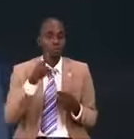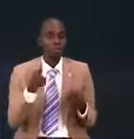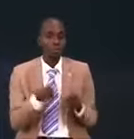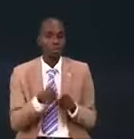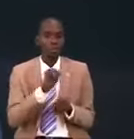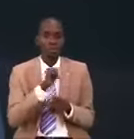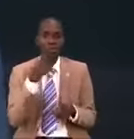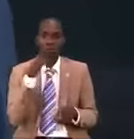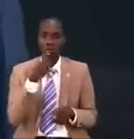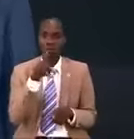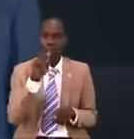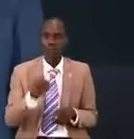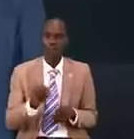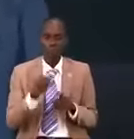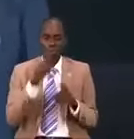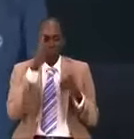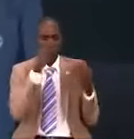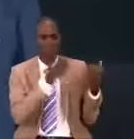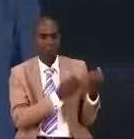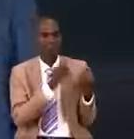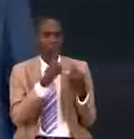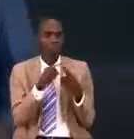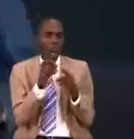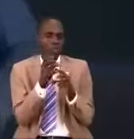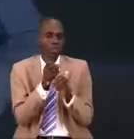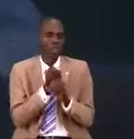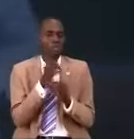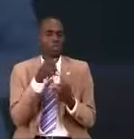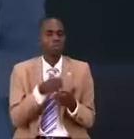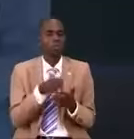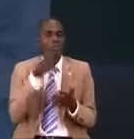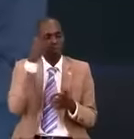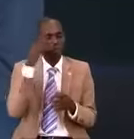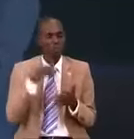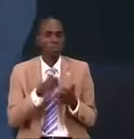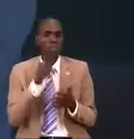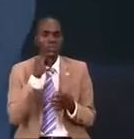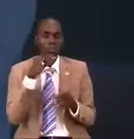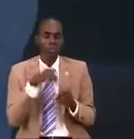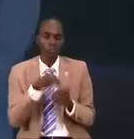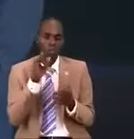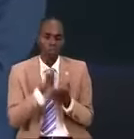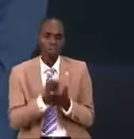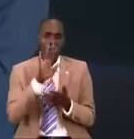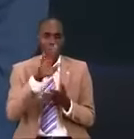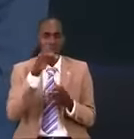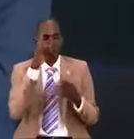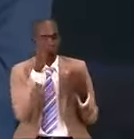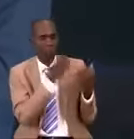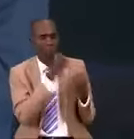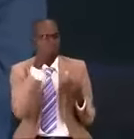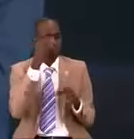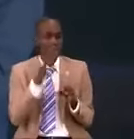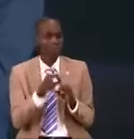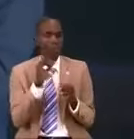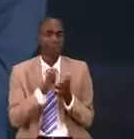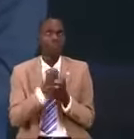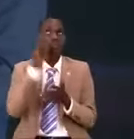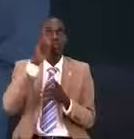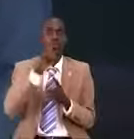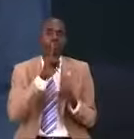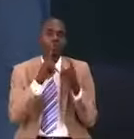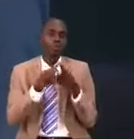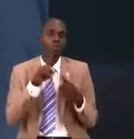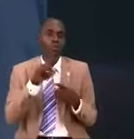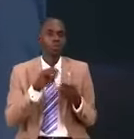qu'il parle premièrement donc le commandement à la fois commandement à la fois la foi